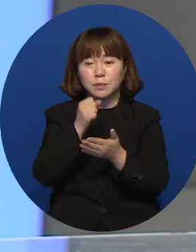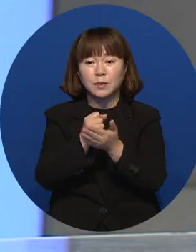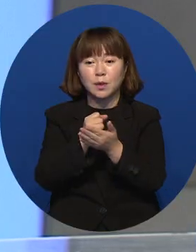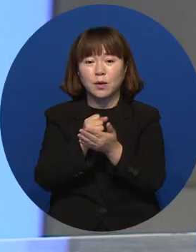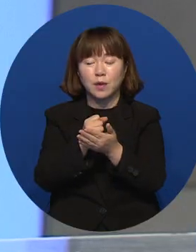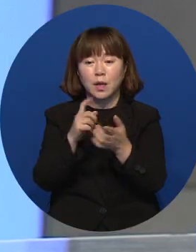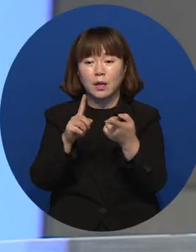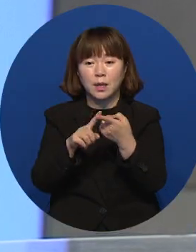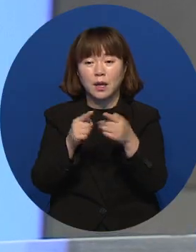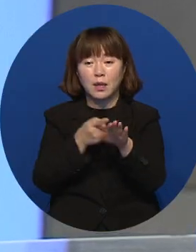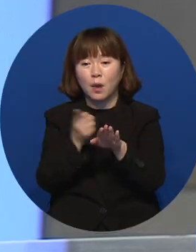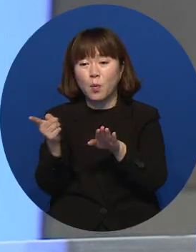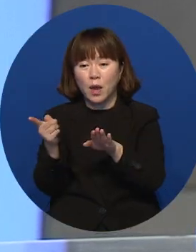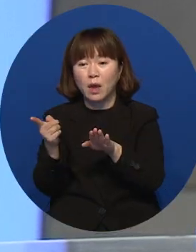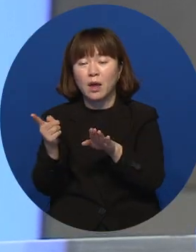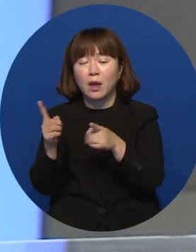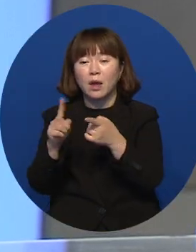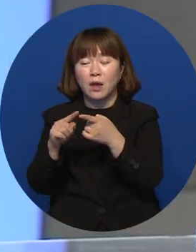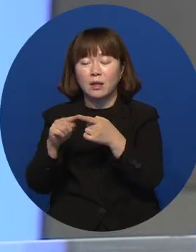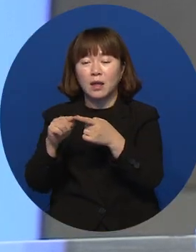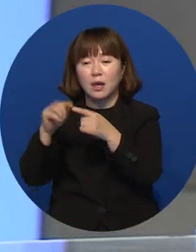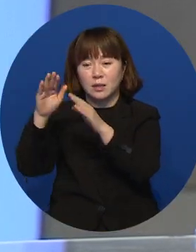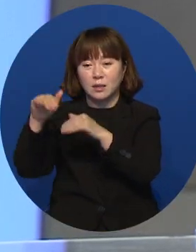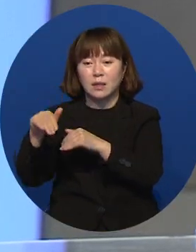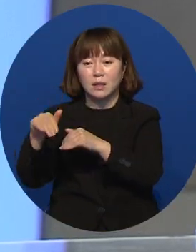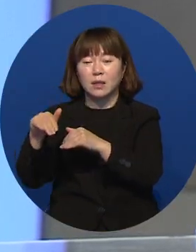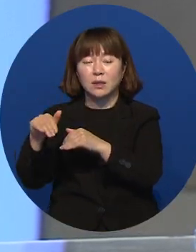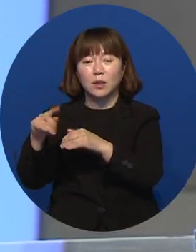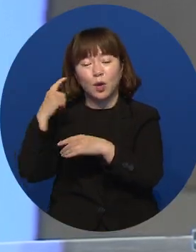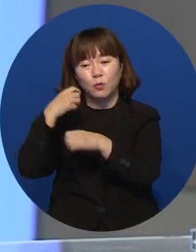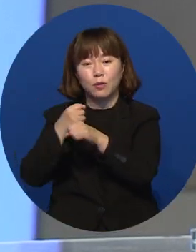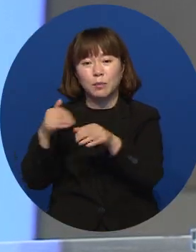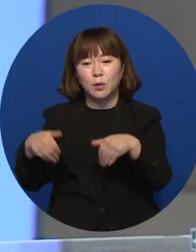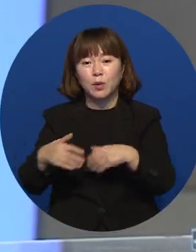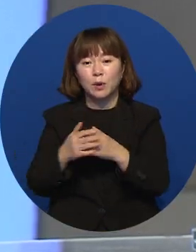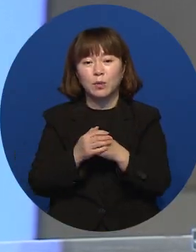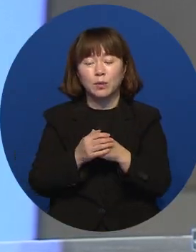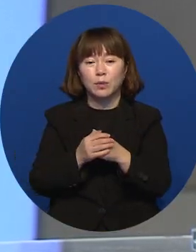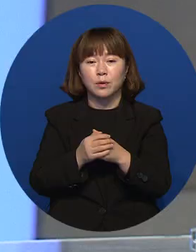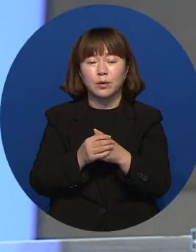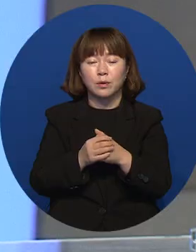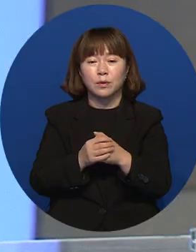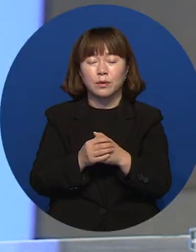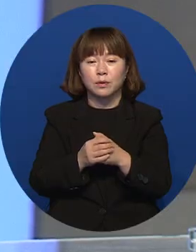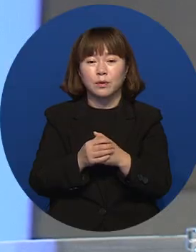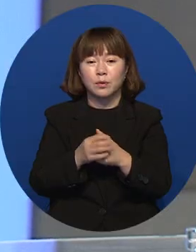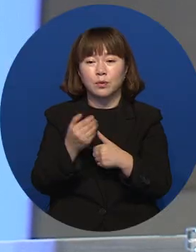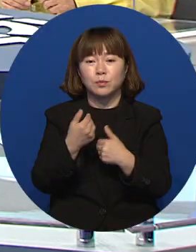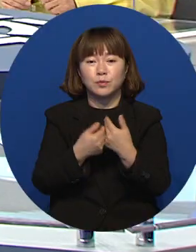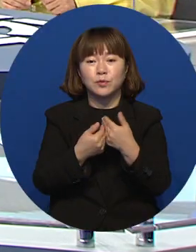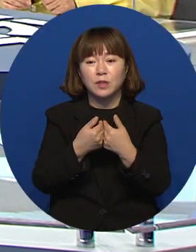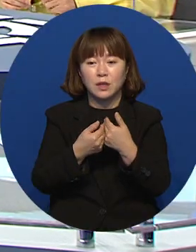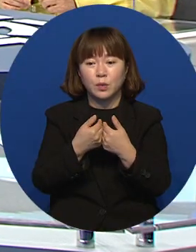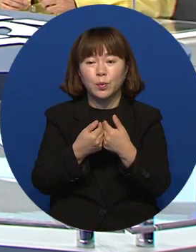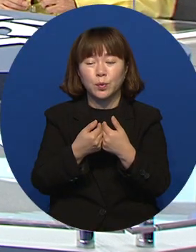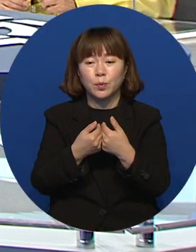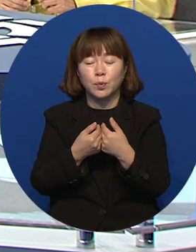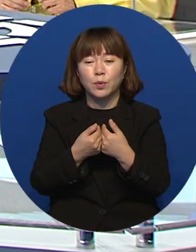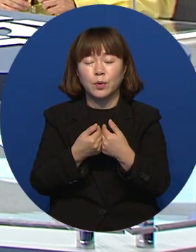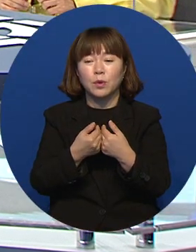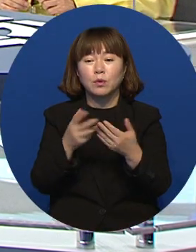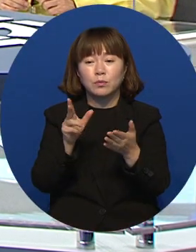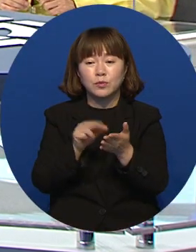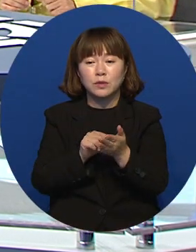어 그리고 적당한 좀 사회 없는 백신 거부 자에 대해서 뭐 부작용도 없고 그냥 염려 때문에 그런 분들은 좀 검사를 좀